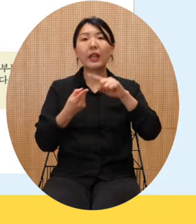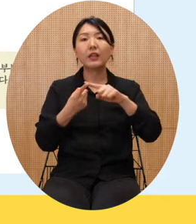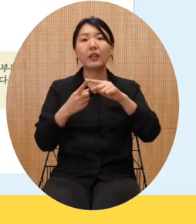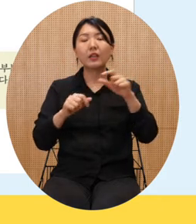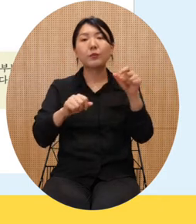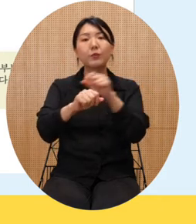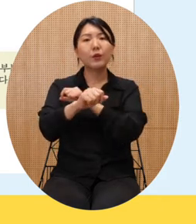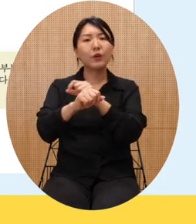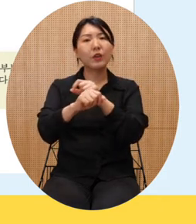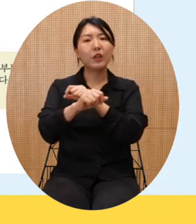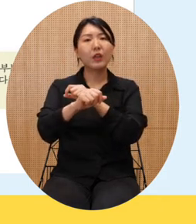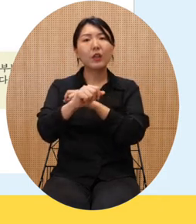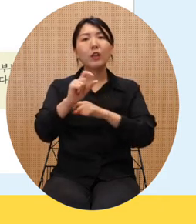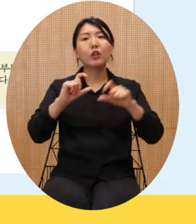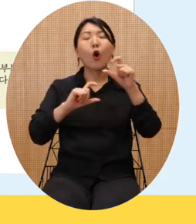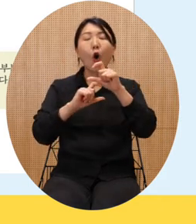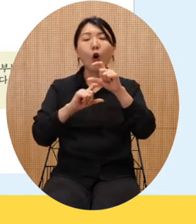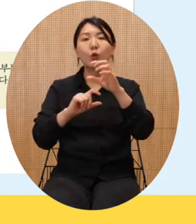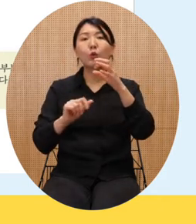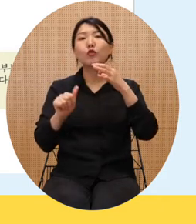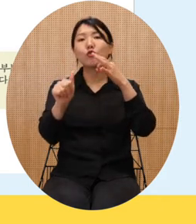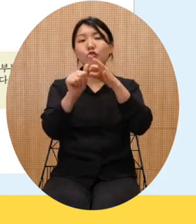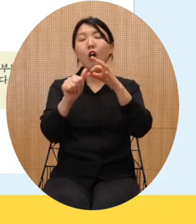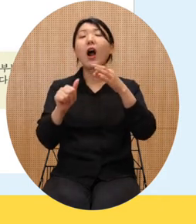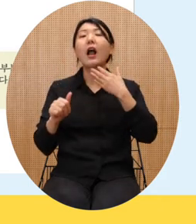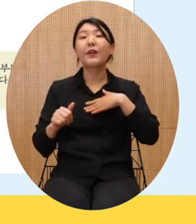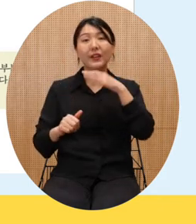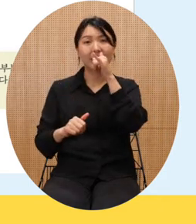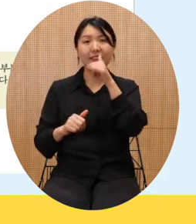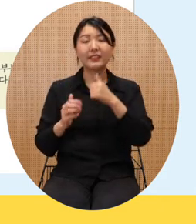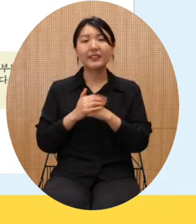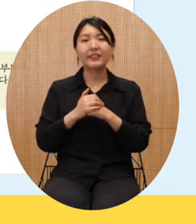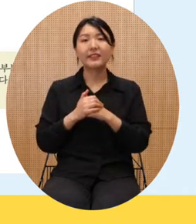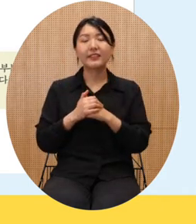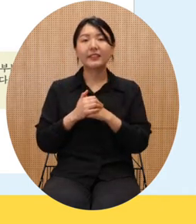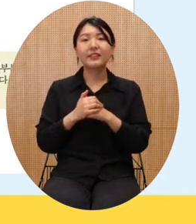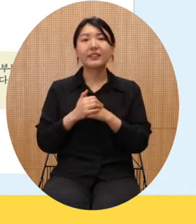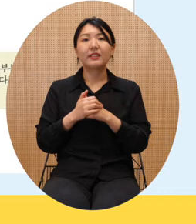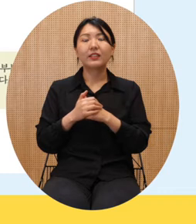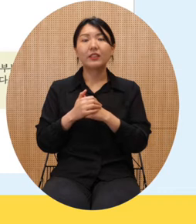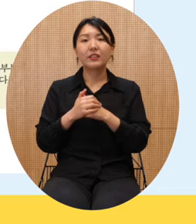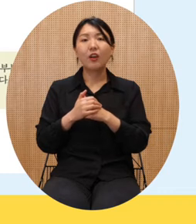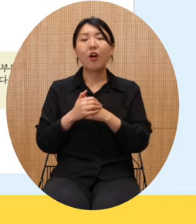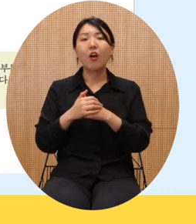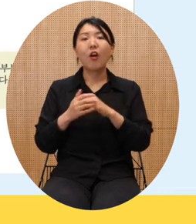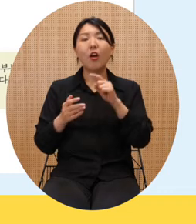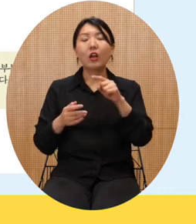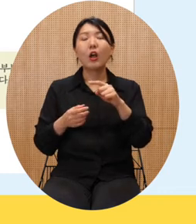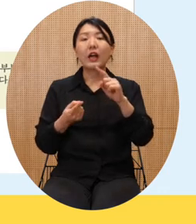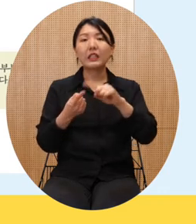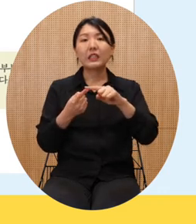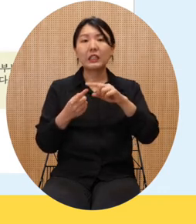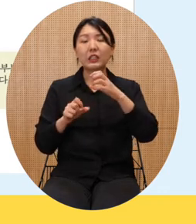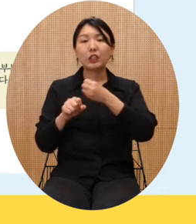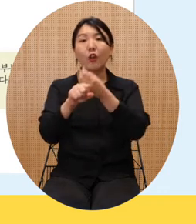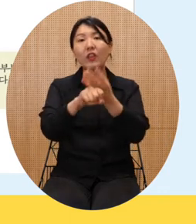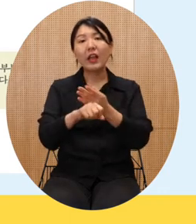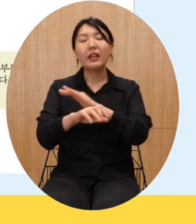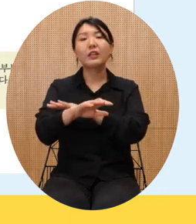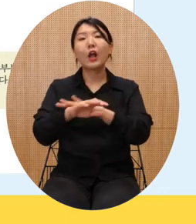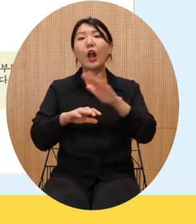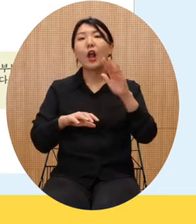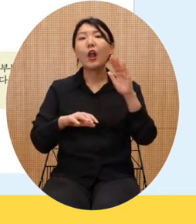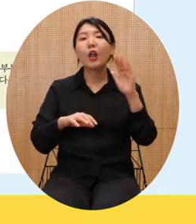이 사업을 그리고 아동에 대해서 특별히 가산한다라는 것도 대부분 알고 계셨습니다. 그러니까 이렇게